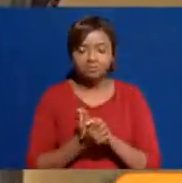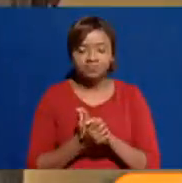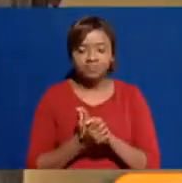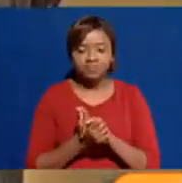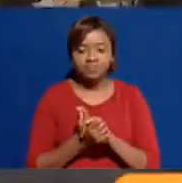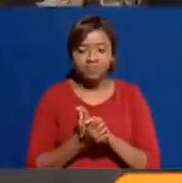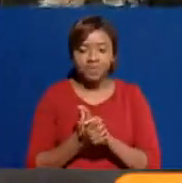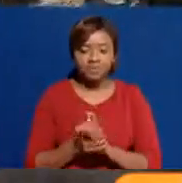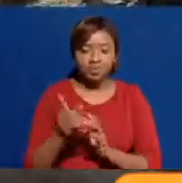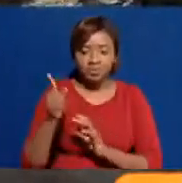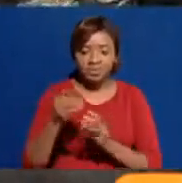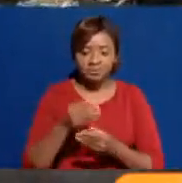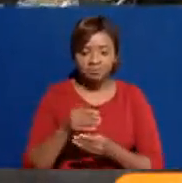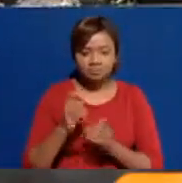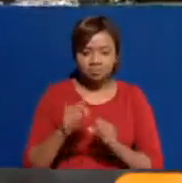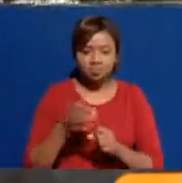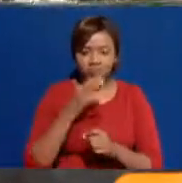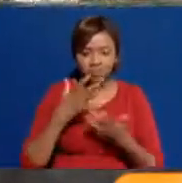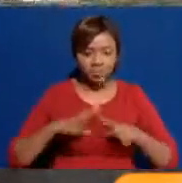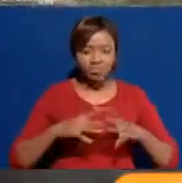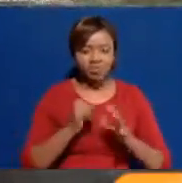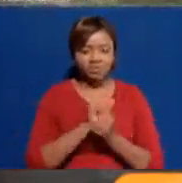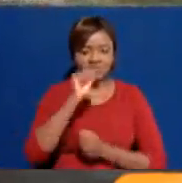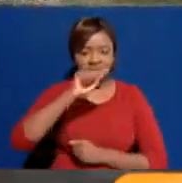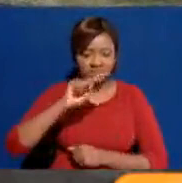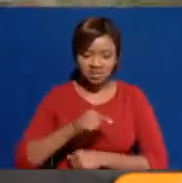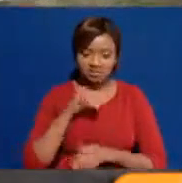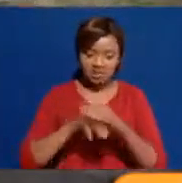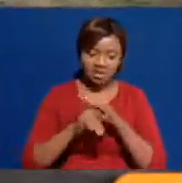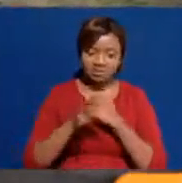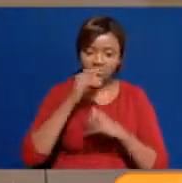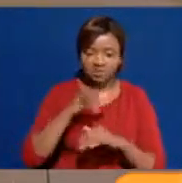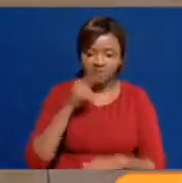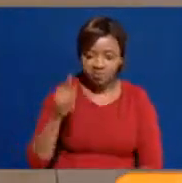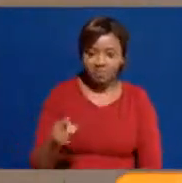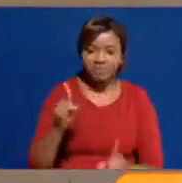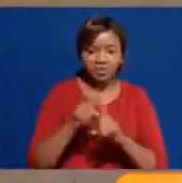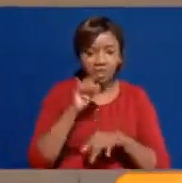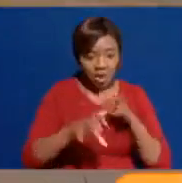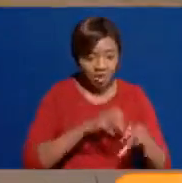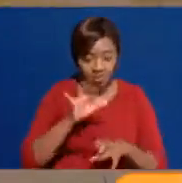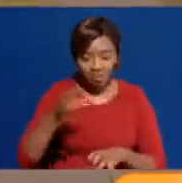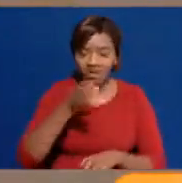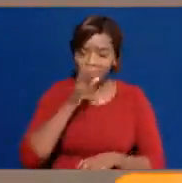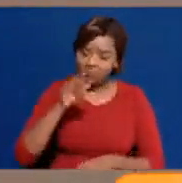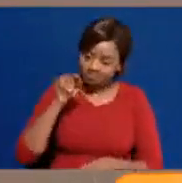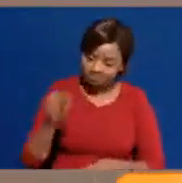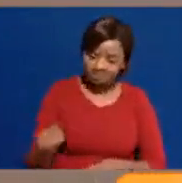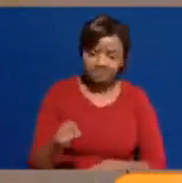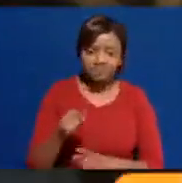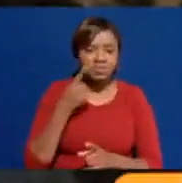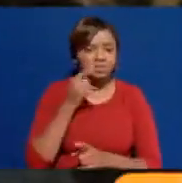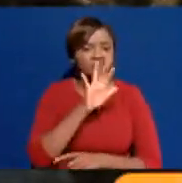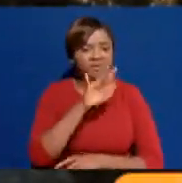pan supplies over 15,000 residents with water for domestic use and their animals, and has seen over